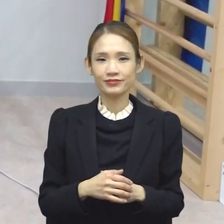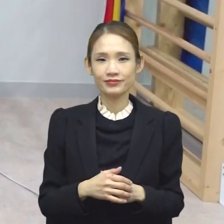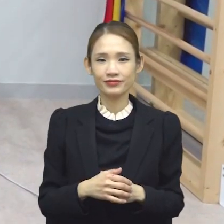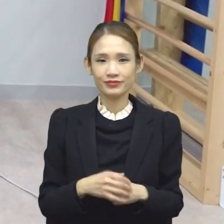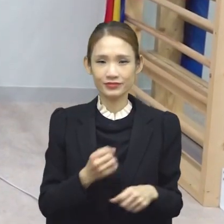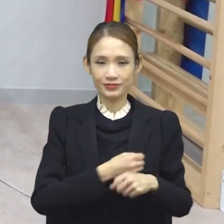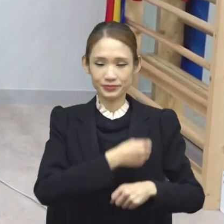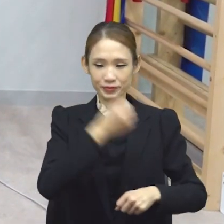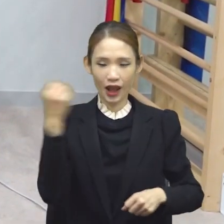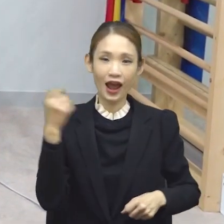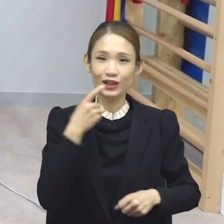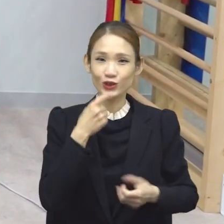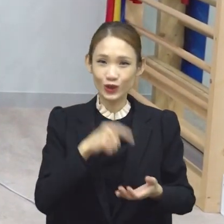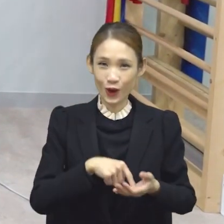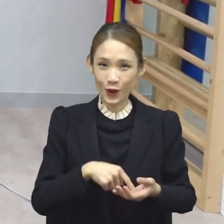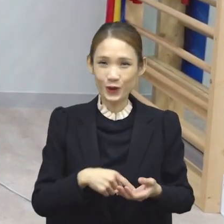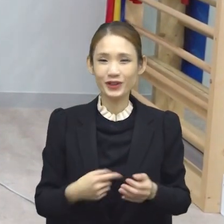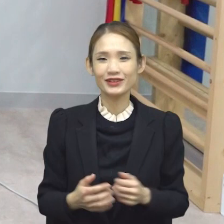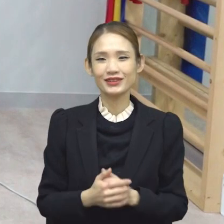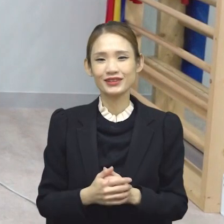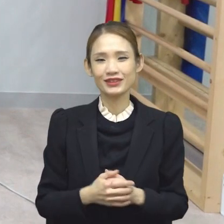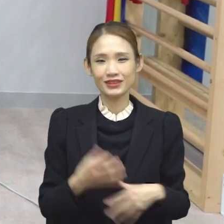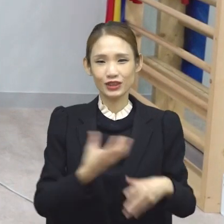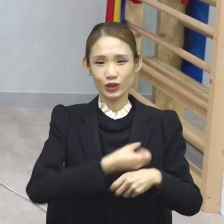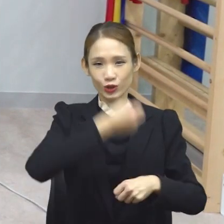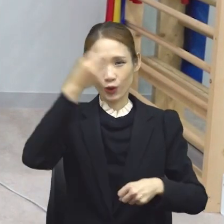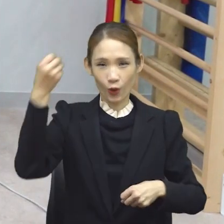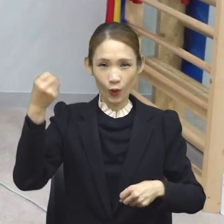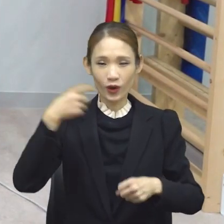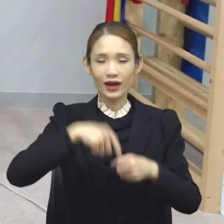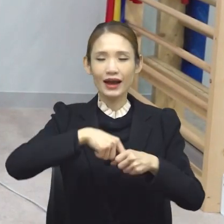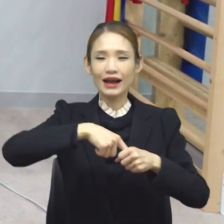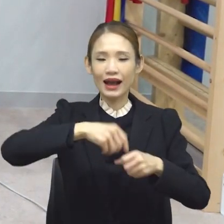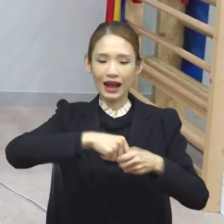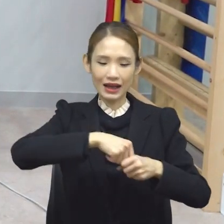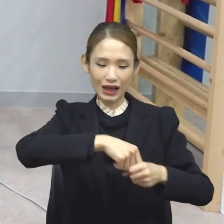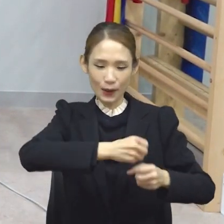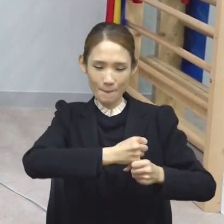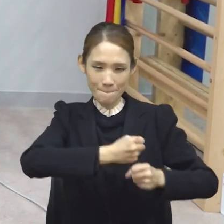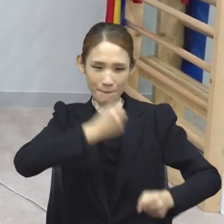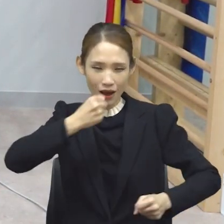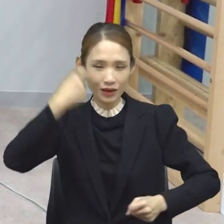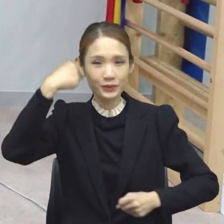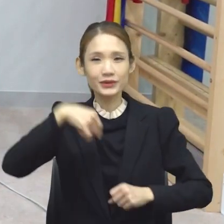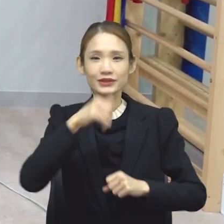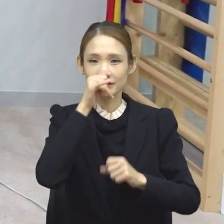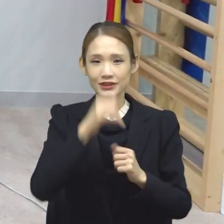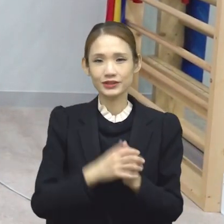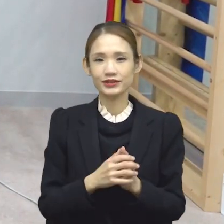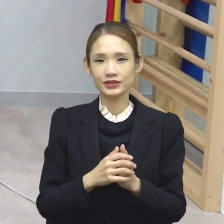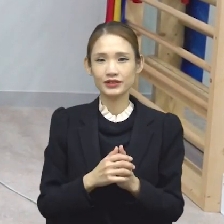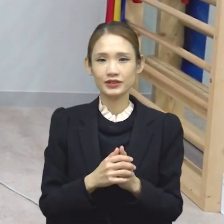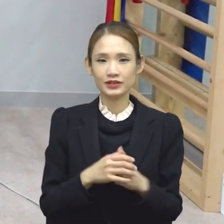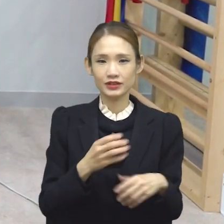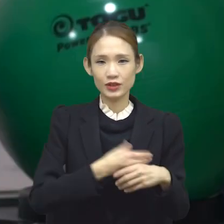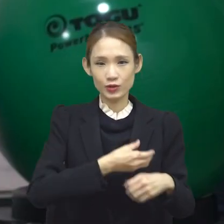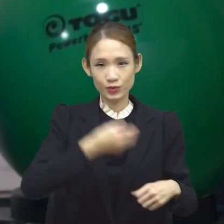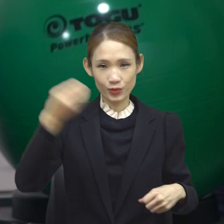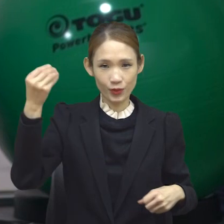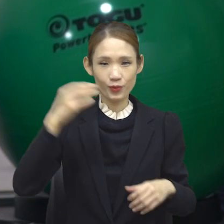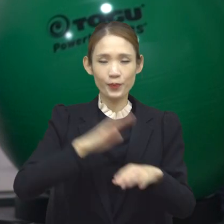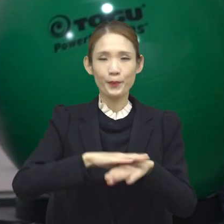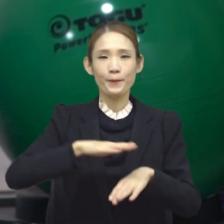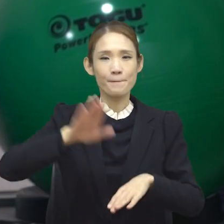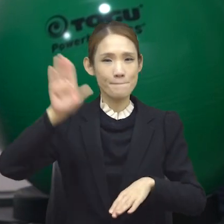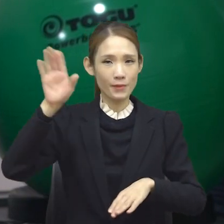이건 쉬운데? 그렇죠. 아닌가? 이렇게. 아, 네. 이렇게 칼을 뽑고. 이렇게? 이렇게 해서 다시 돌려서 놓고. 팔을